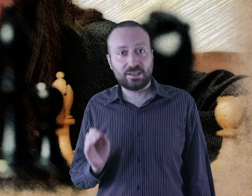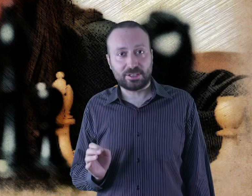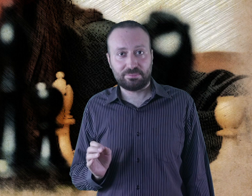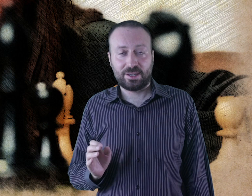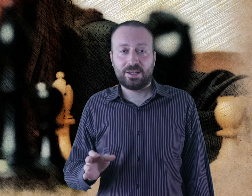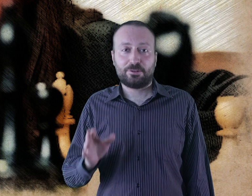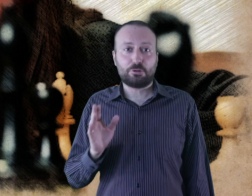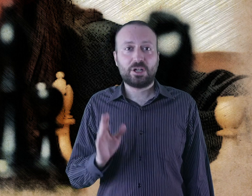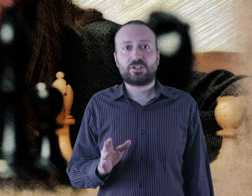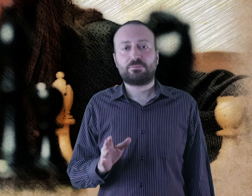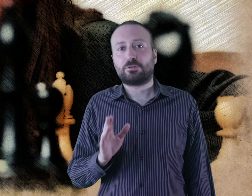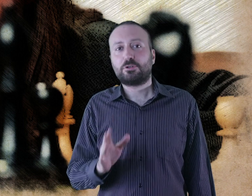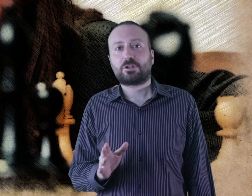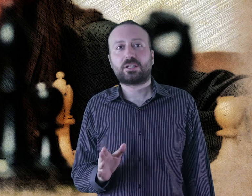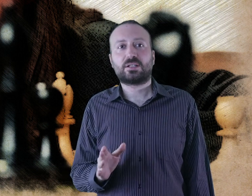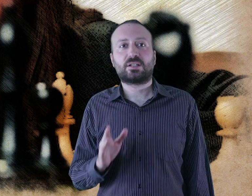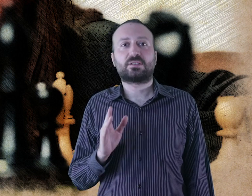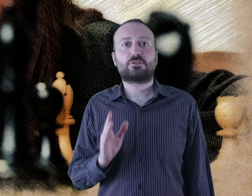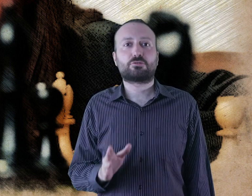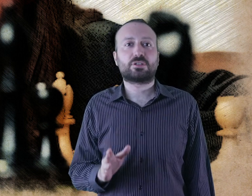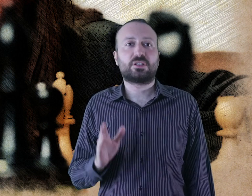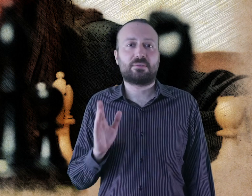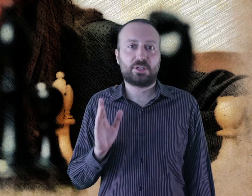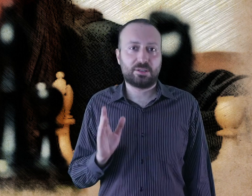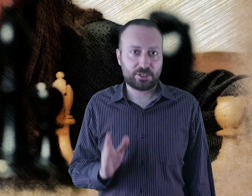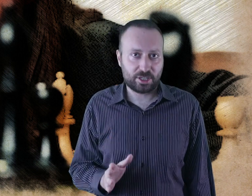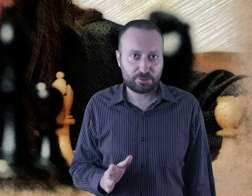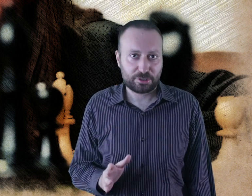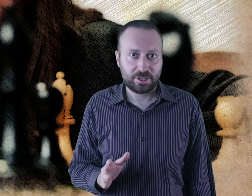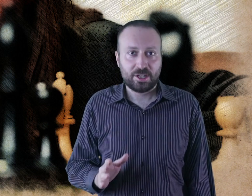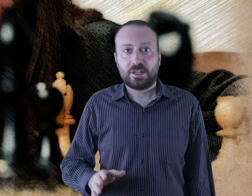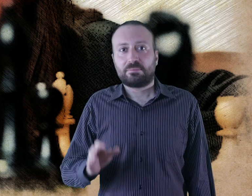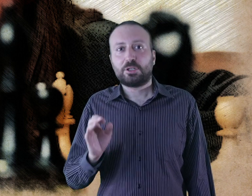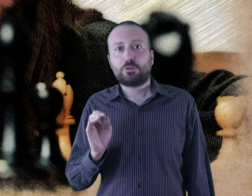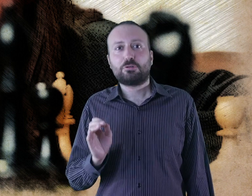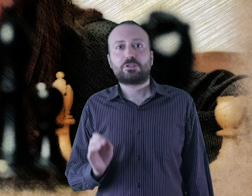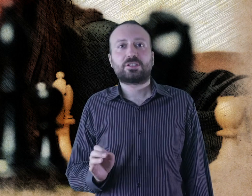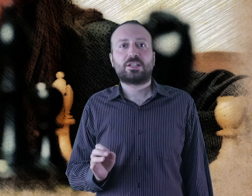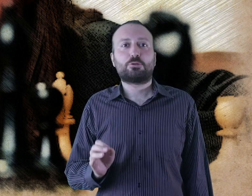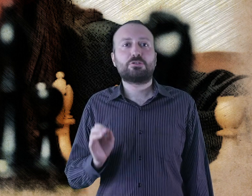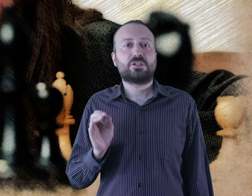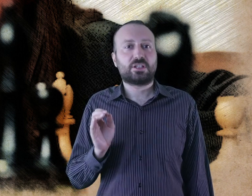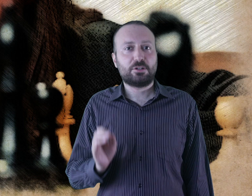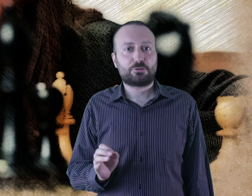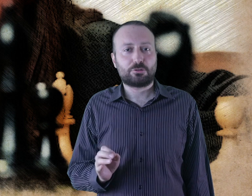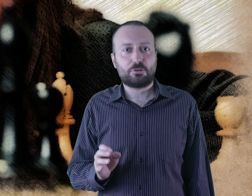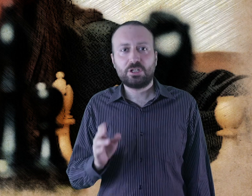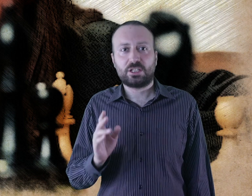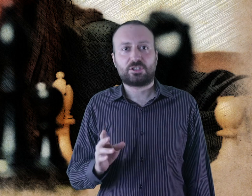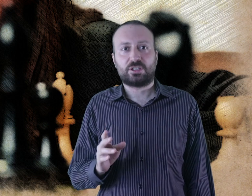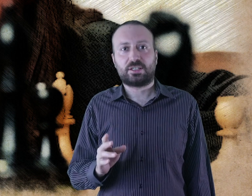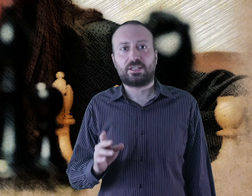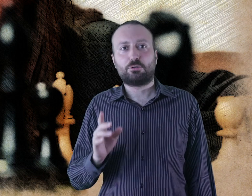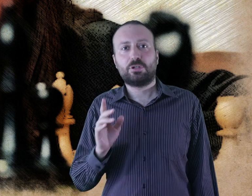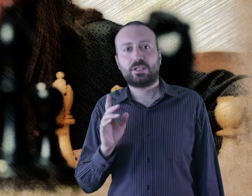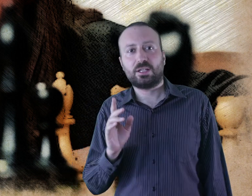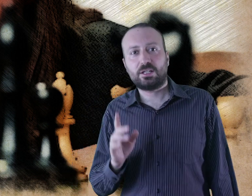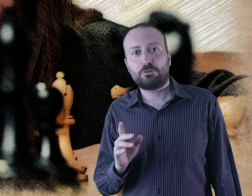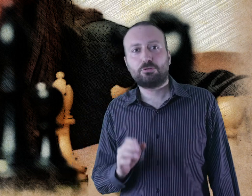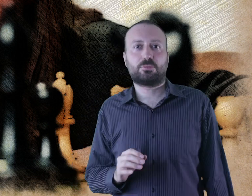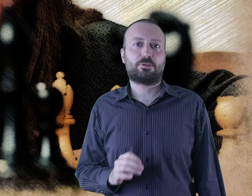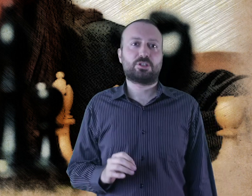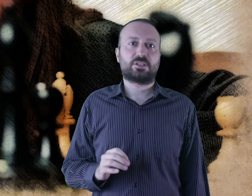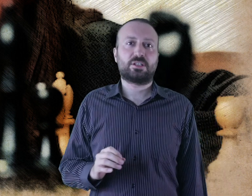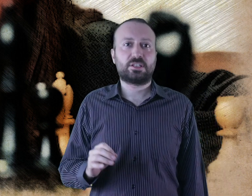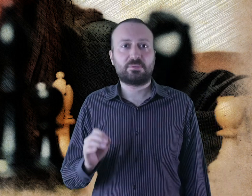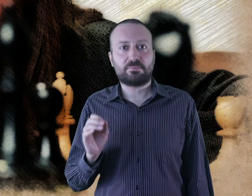olmakla kalmayıp dünya şampiyonu birçok erkek satranç ustasını yenmeyi de başarmış. 1989 yılında henüz 12 yaşındayken dünyada ilk